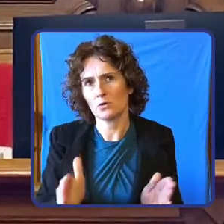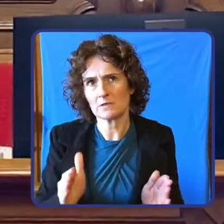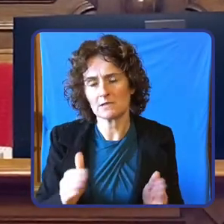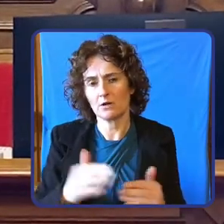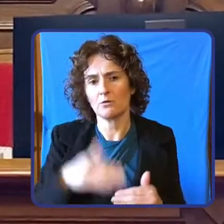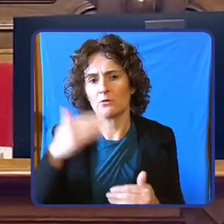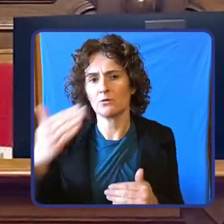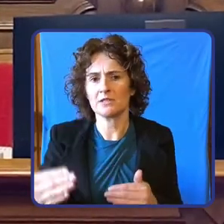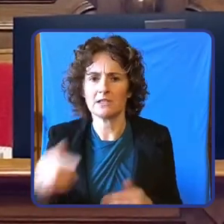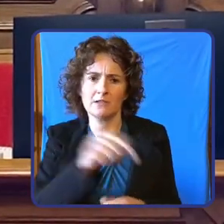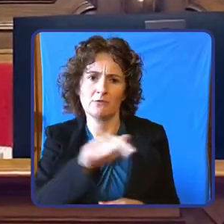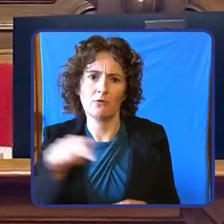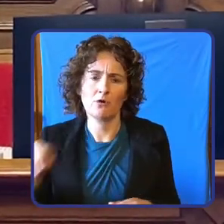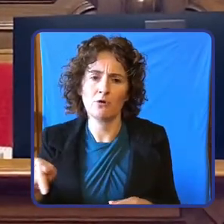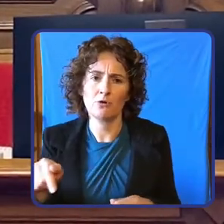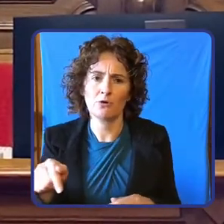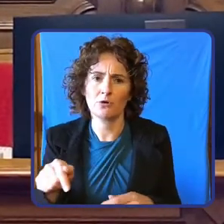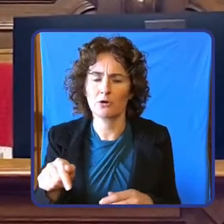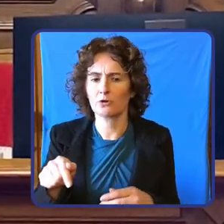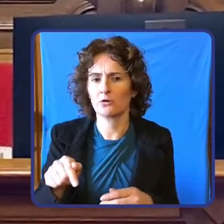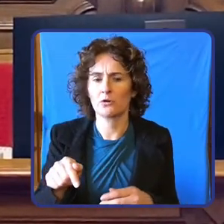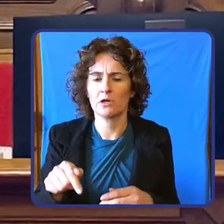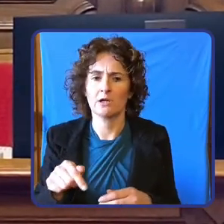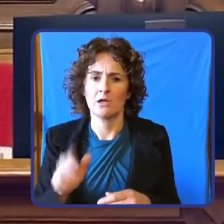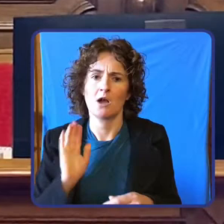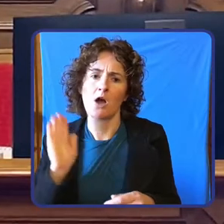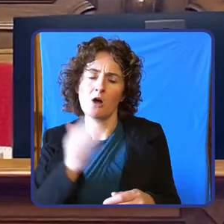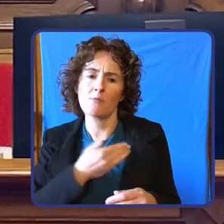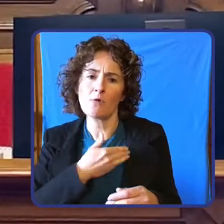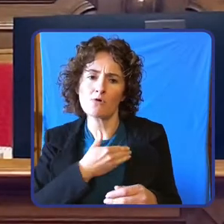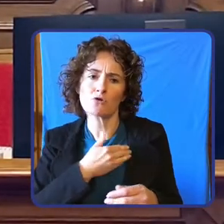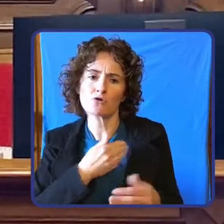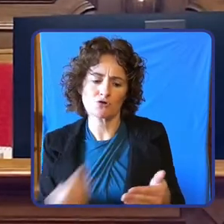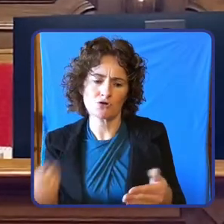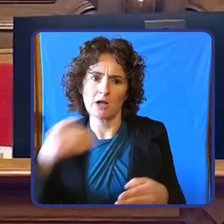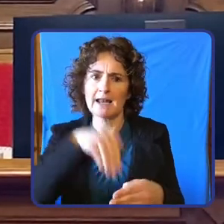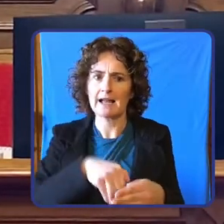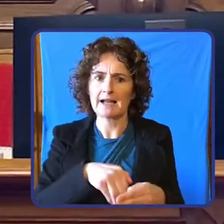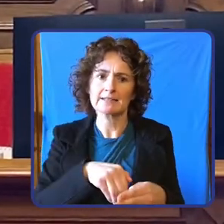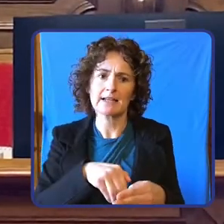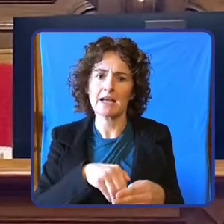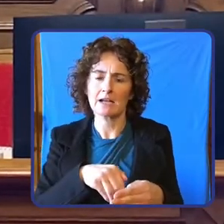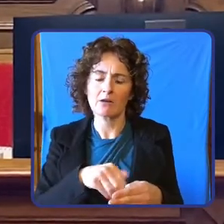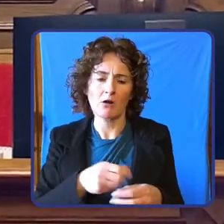akkor olyan mennyiségű szórólapot szórtak a Vásárhely postaládába hazugságaikkal, a gyűlöletkeltésükkel,